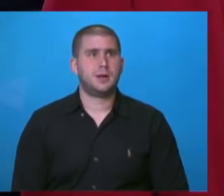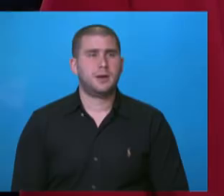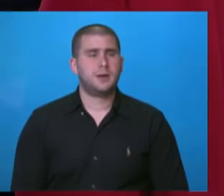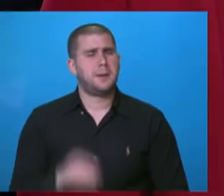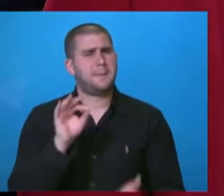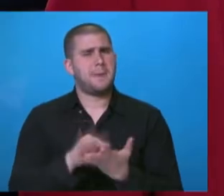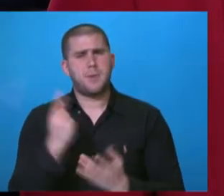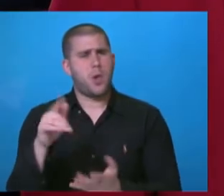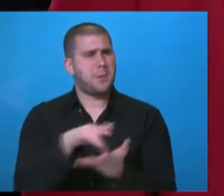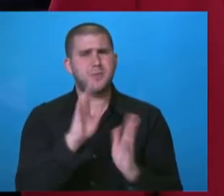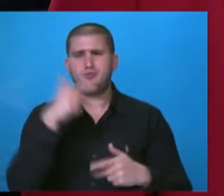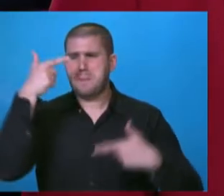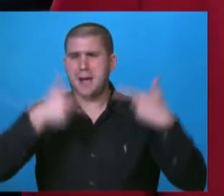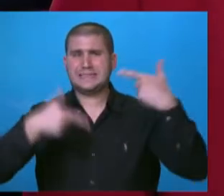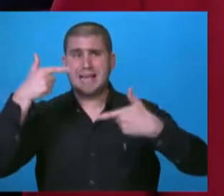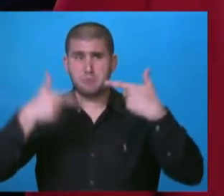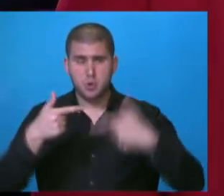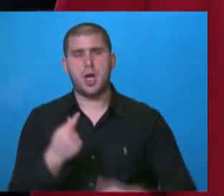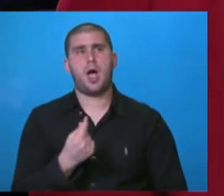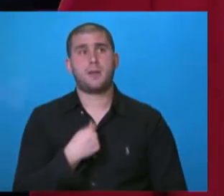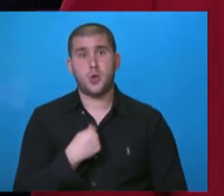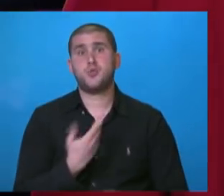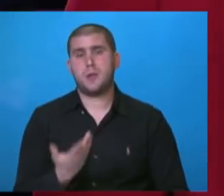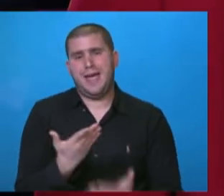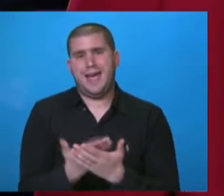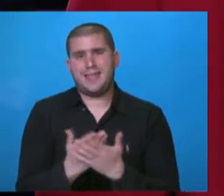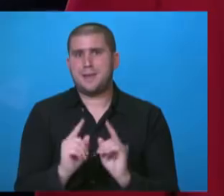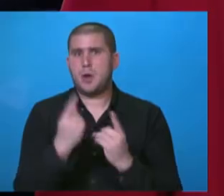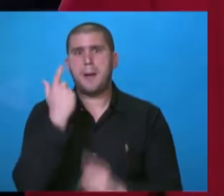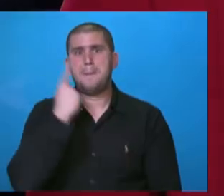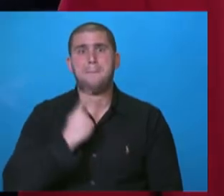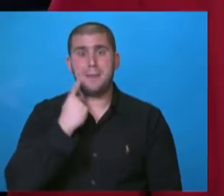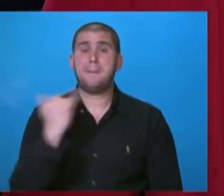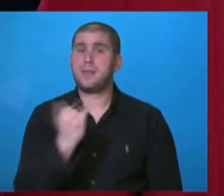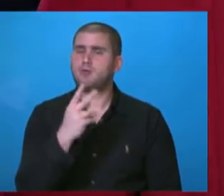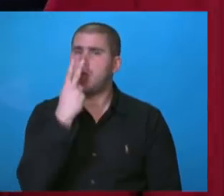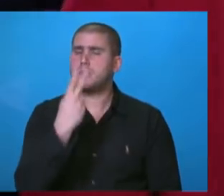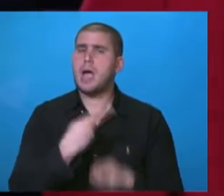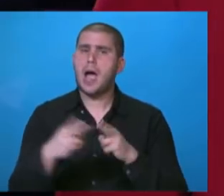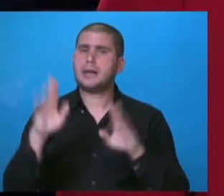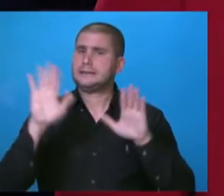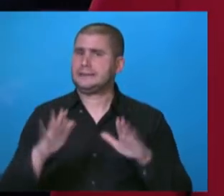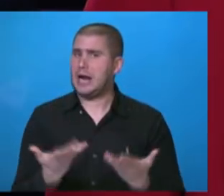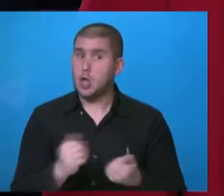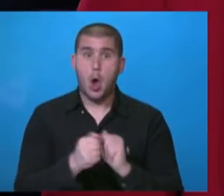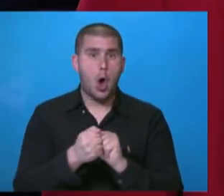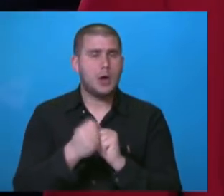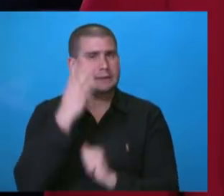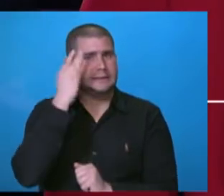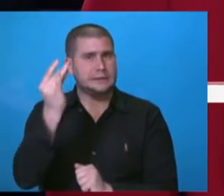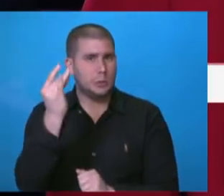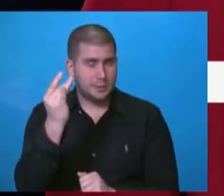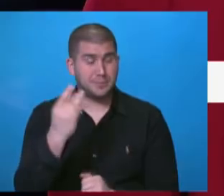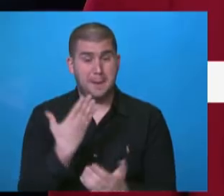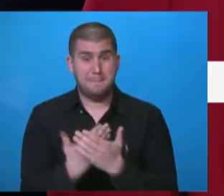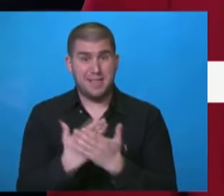כשבכל פינה יש מצלמות, אנחנו בעצם עדים לאירועים פליליים שבדרך כלל אפשר לראות רק בסרטים, או אולי בסיוטים. טוב, בתיעוד הבא